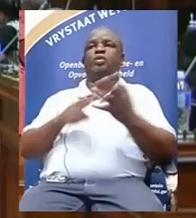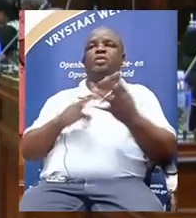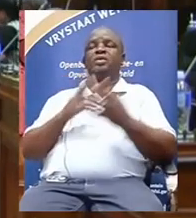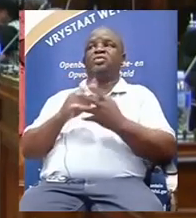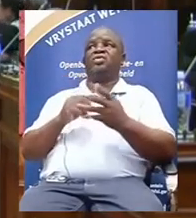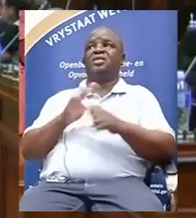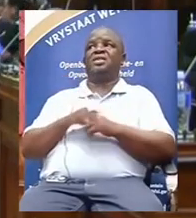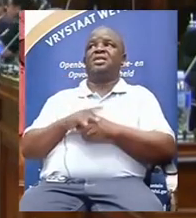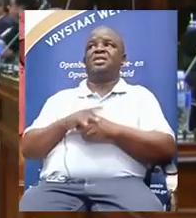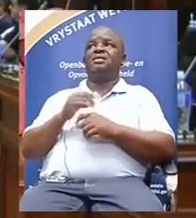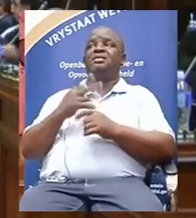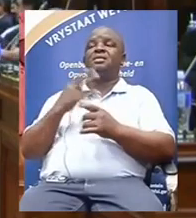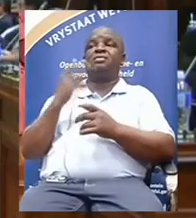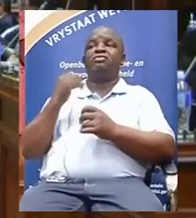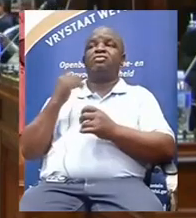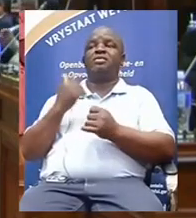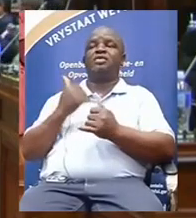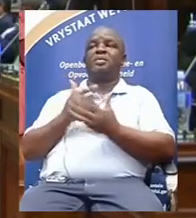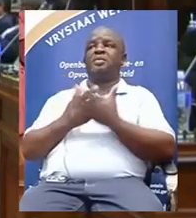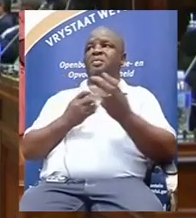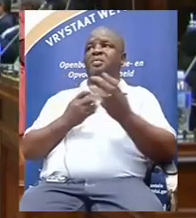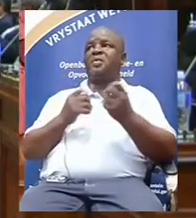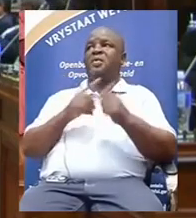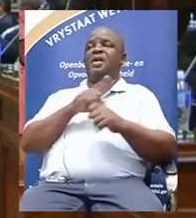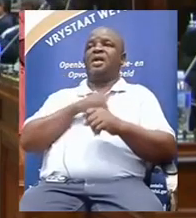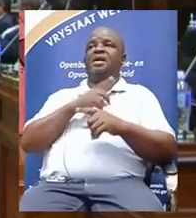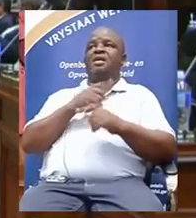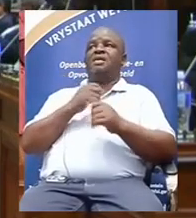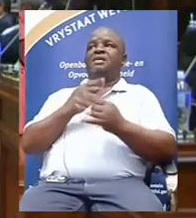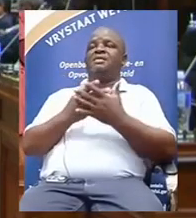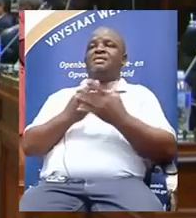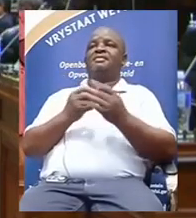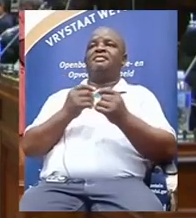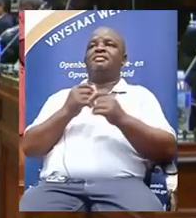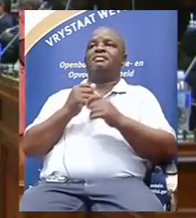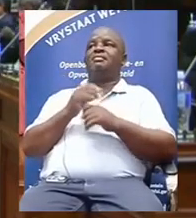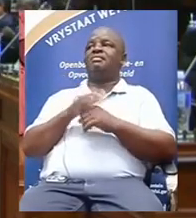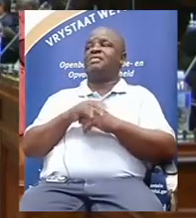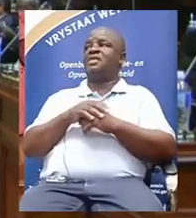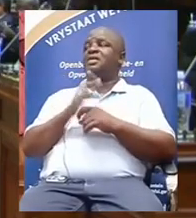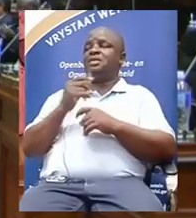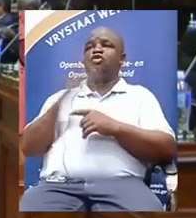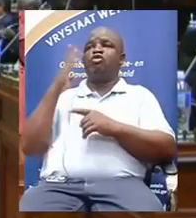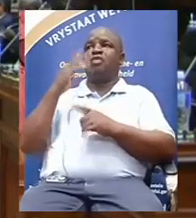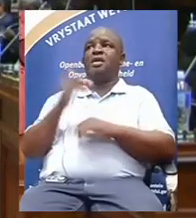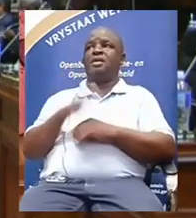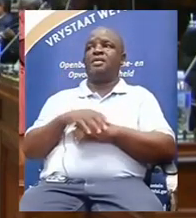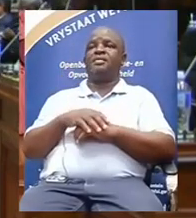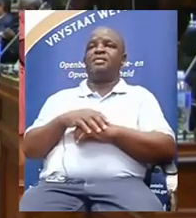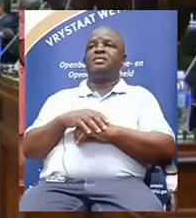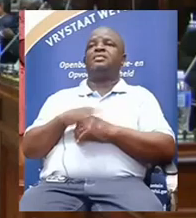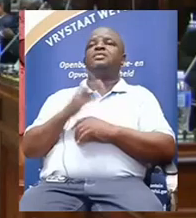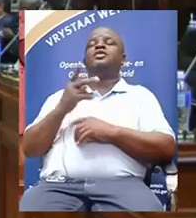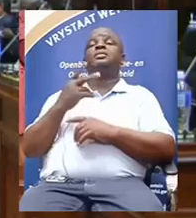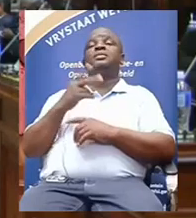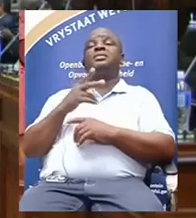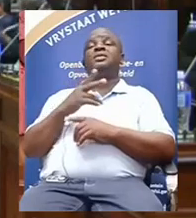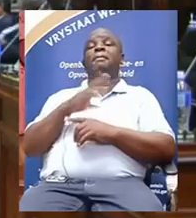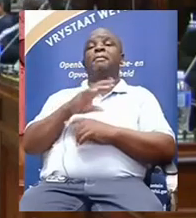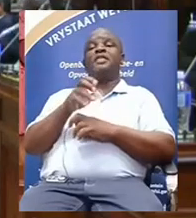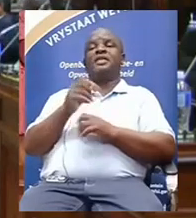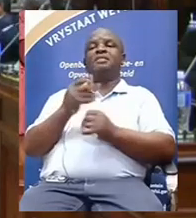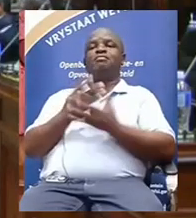why our people are experiencing water and sanitation challenges. We know them by now. We are a water scarce